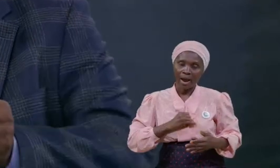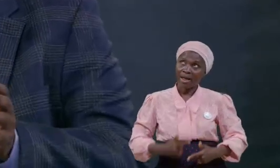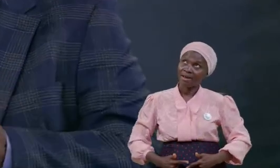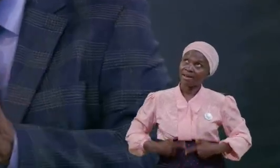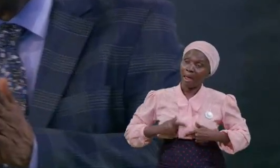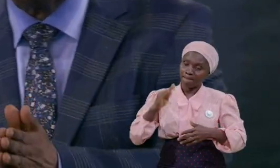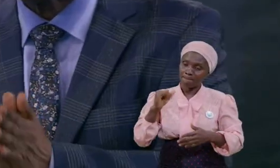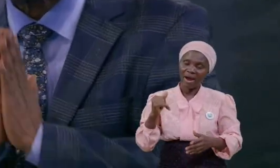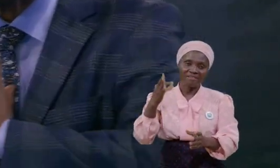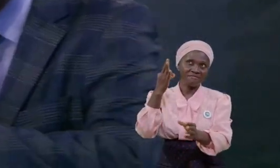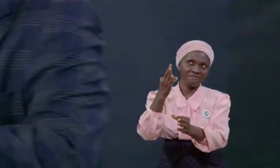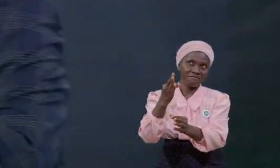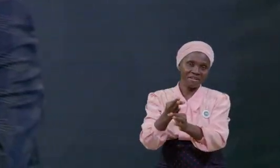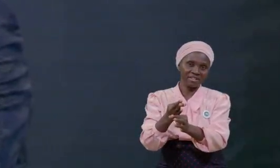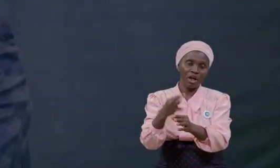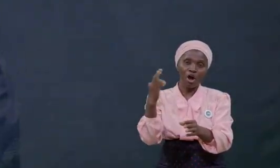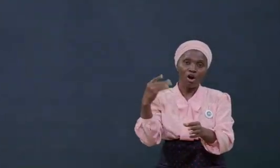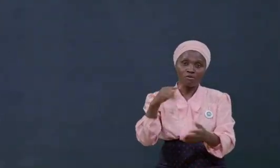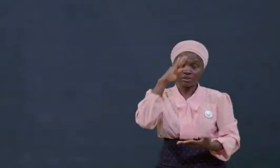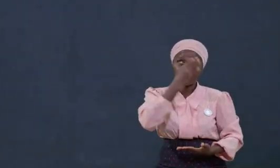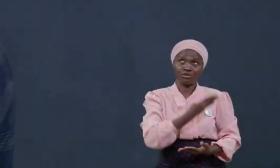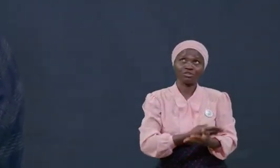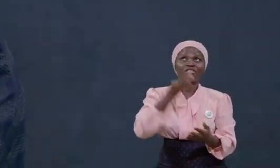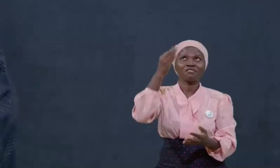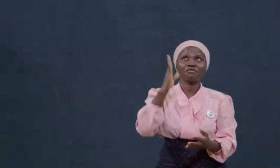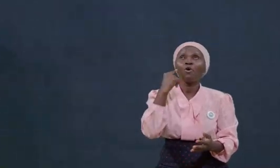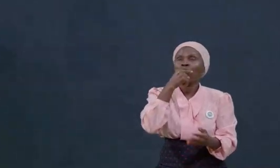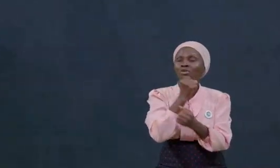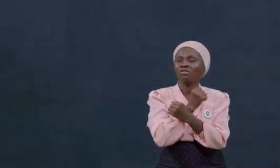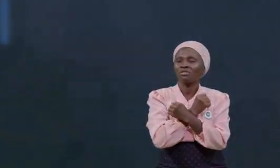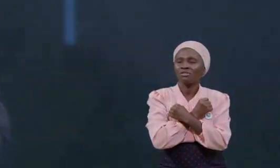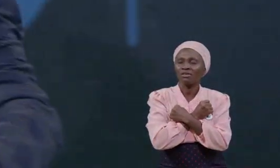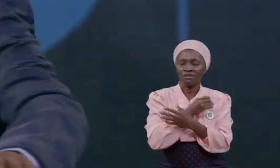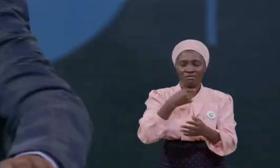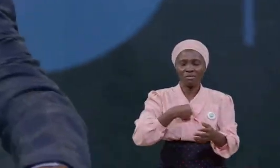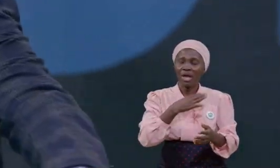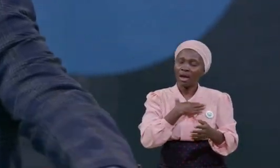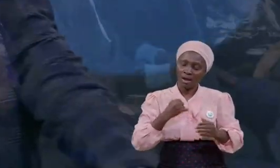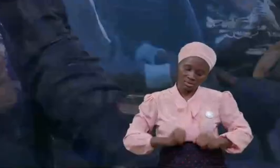qui m'a aimé et qui s'est livré lui-même pour moi.